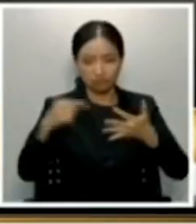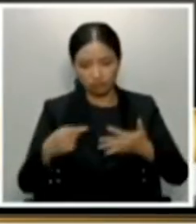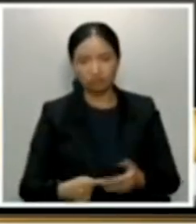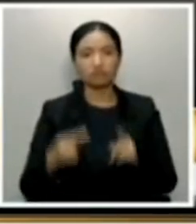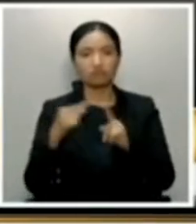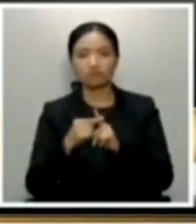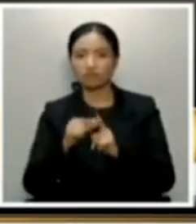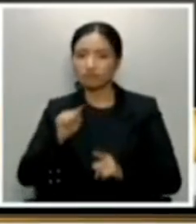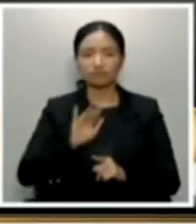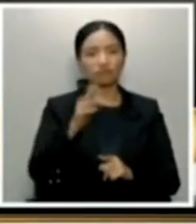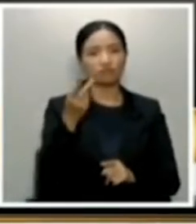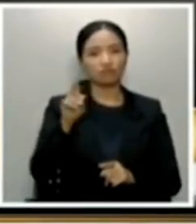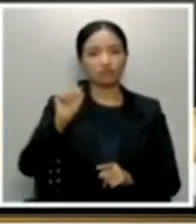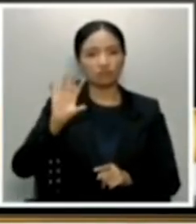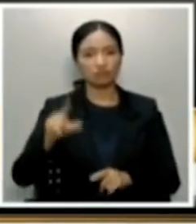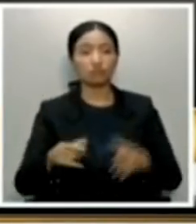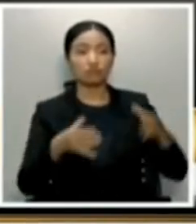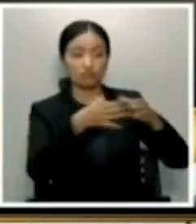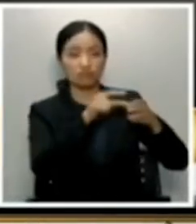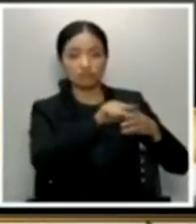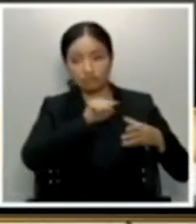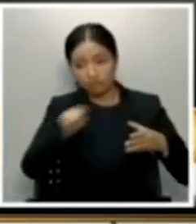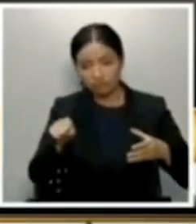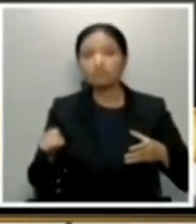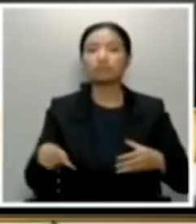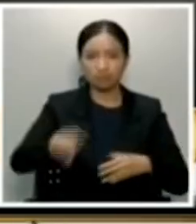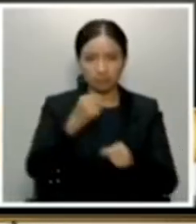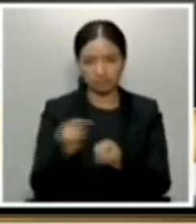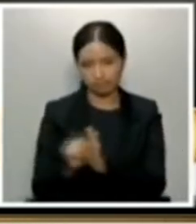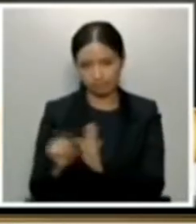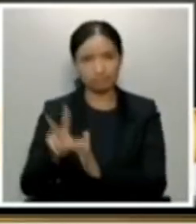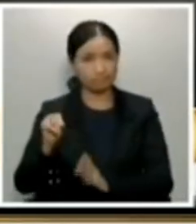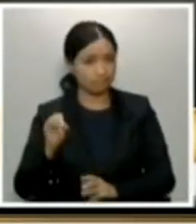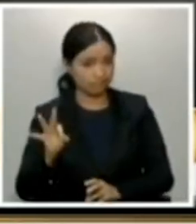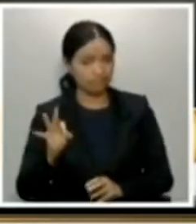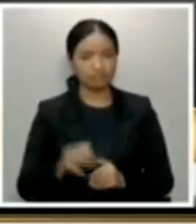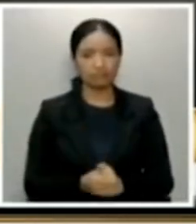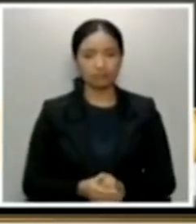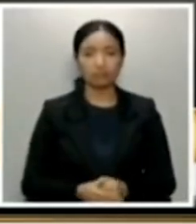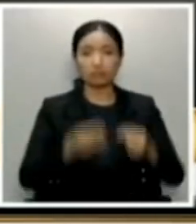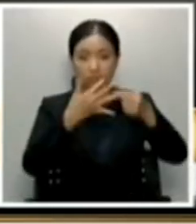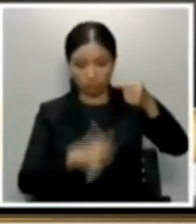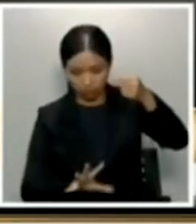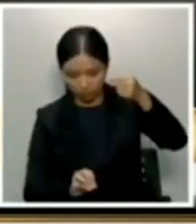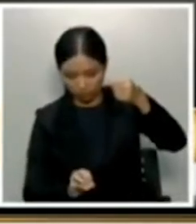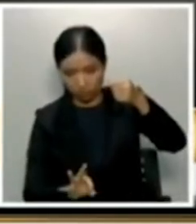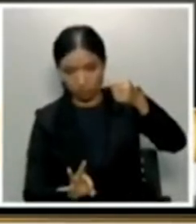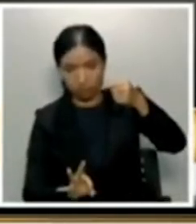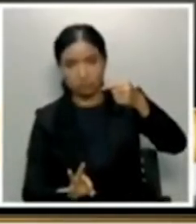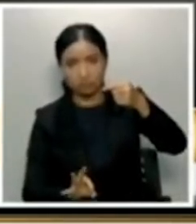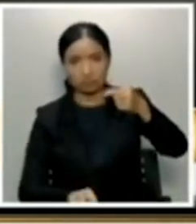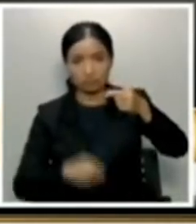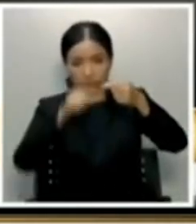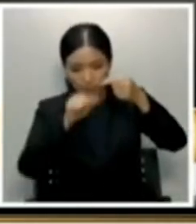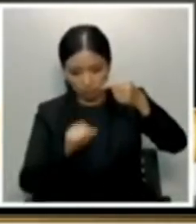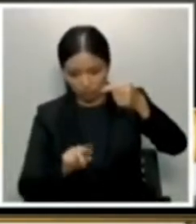ำสั่งของคสช.ไม่น้อยกว่า39ครั้ง39จาก59ครั้งเกิดจากประกาศคำสั่ง